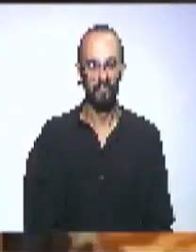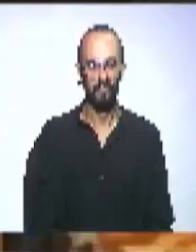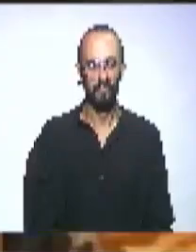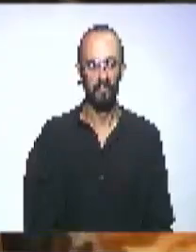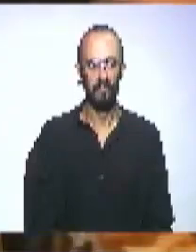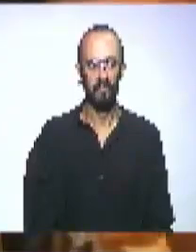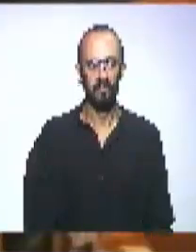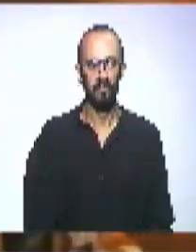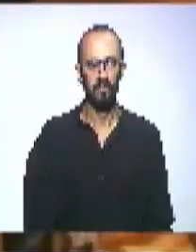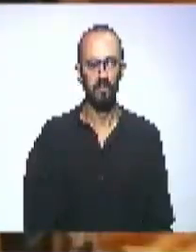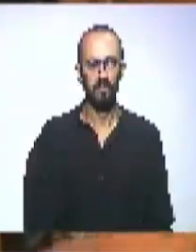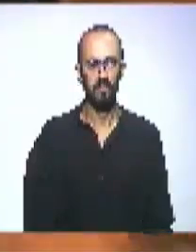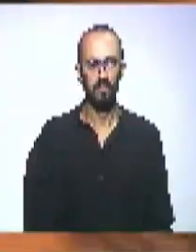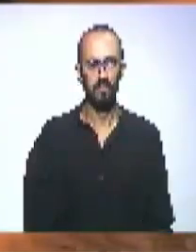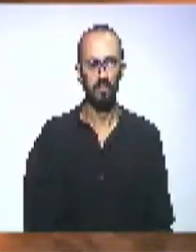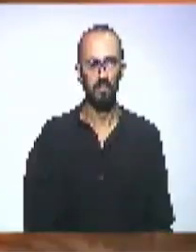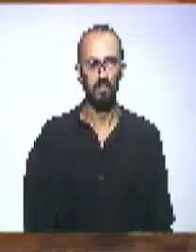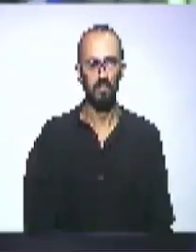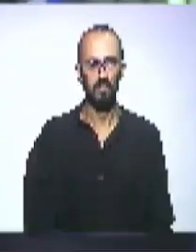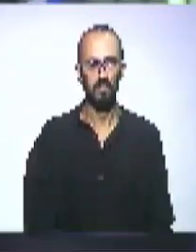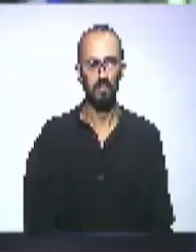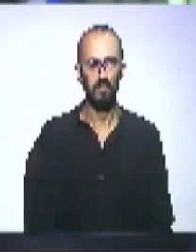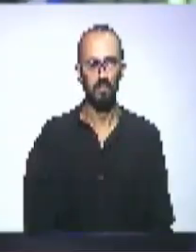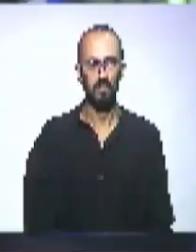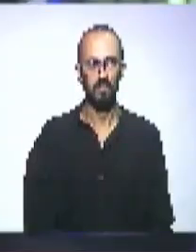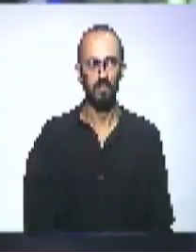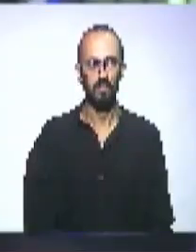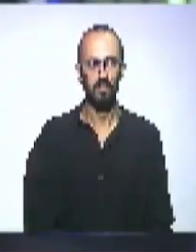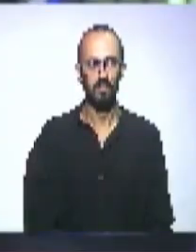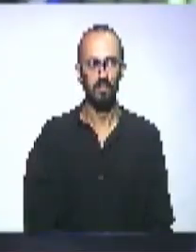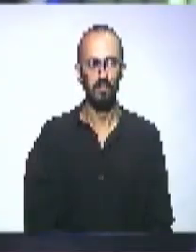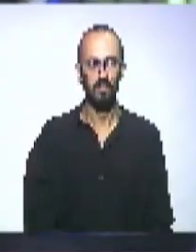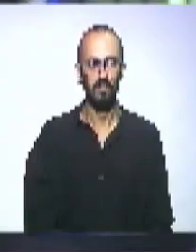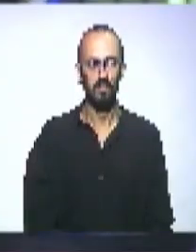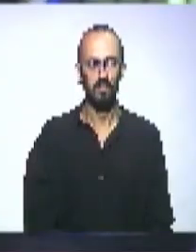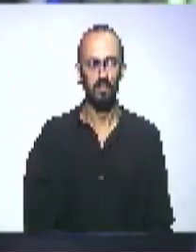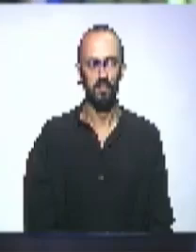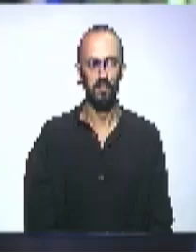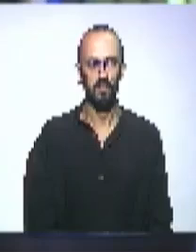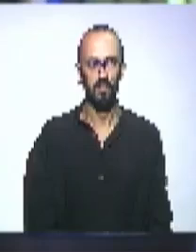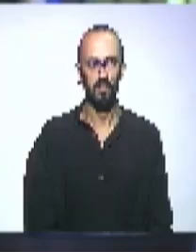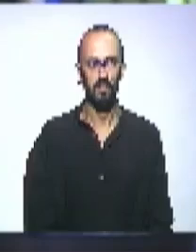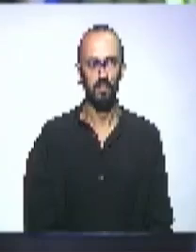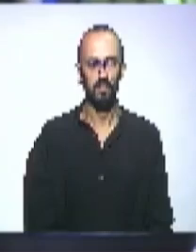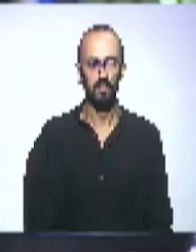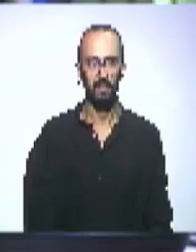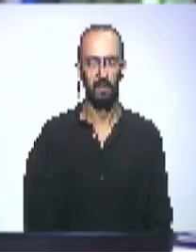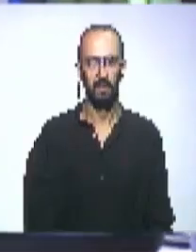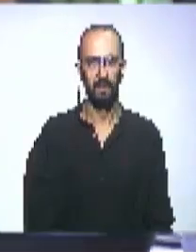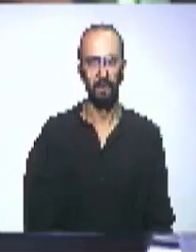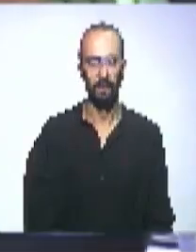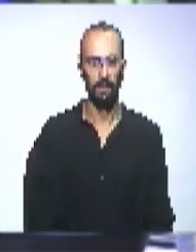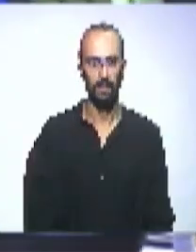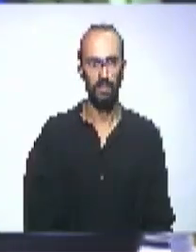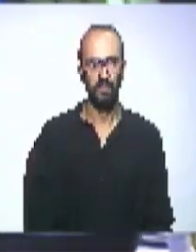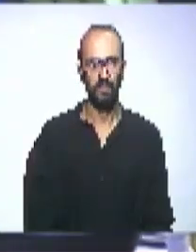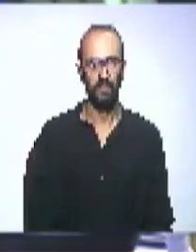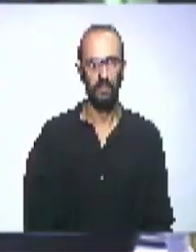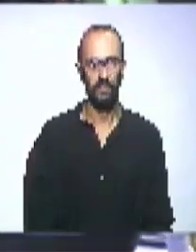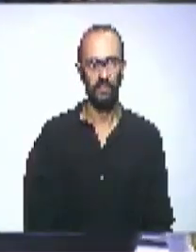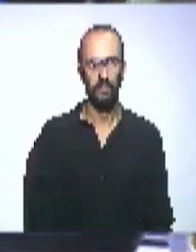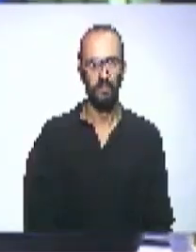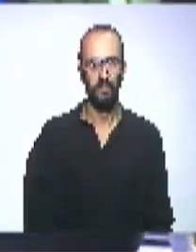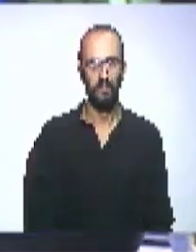التصوير يعني اهو، ادي الصوص بتاعك اهو معاك، وادي الساندوتش الاولين. كويس. ممكن نقطعها